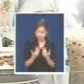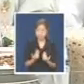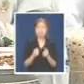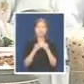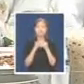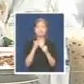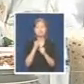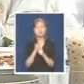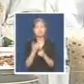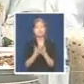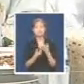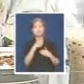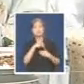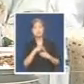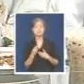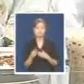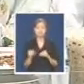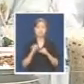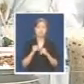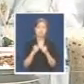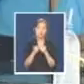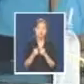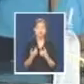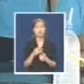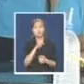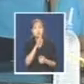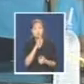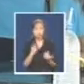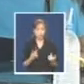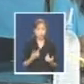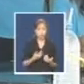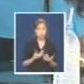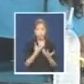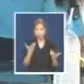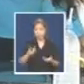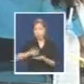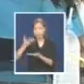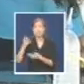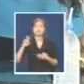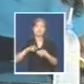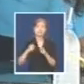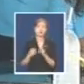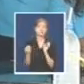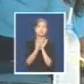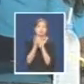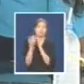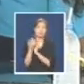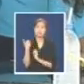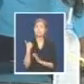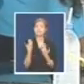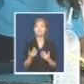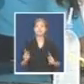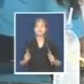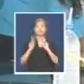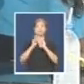ได้ถ้าหากว่าเราไม่ดูแลเรื่องข้างของชีพไม่ต้องที่มันไปลำหน้าที่อีกแล้วนั้นมันก็จะเป็นปัญหาเองนั้นขนาดนี้จะโทรหา